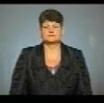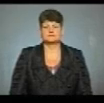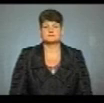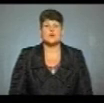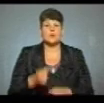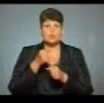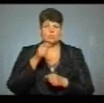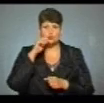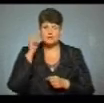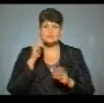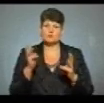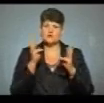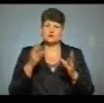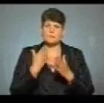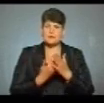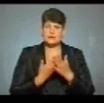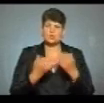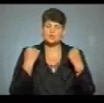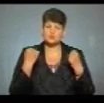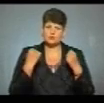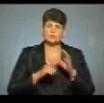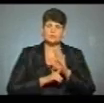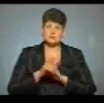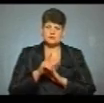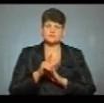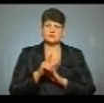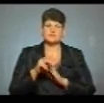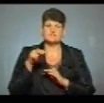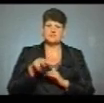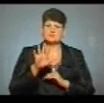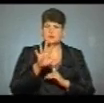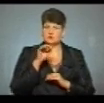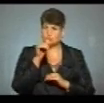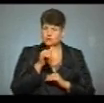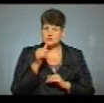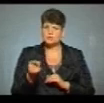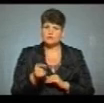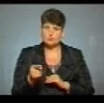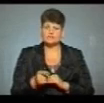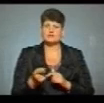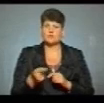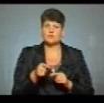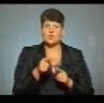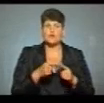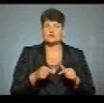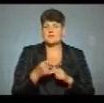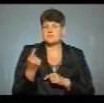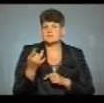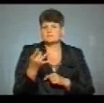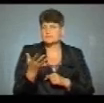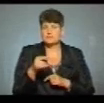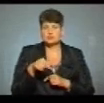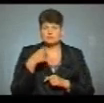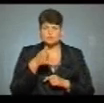Кубок України з пожежно-прикладного спорту стартував у 2005 році. В Тернополі його організували вперше.